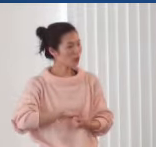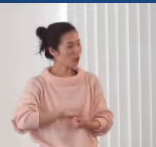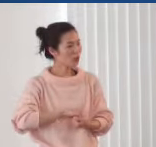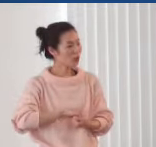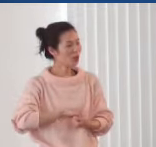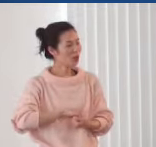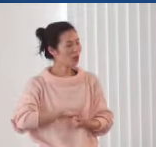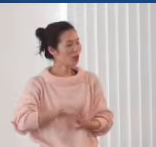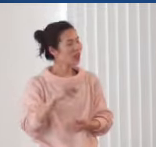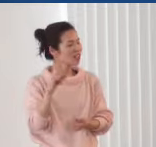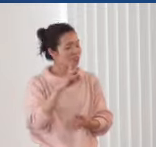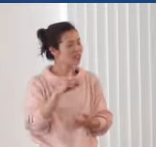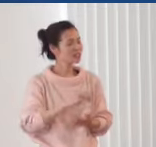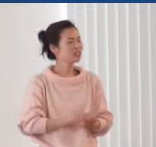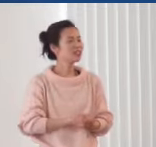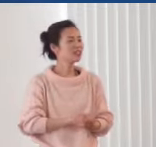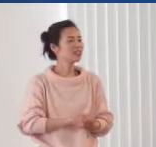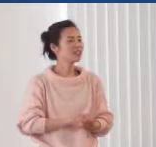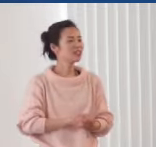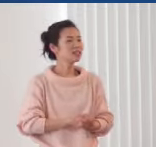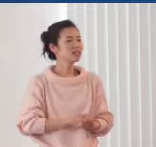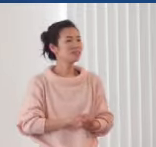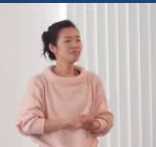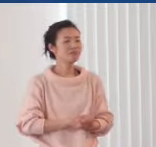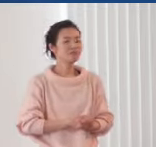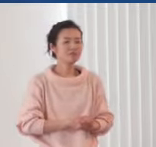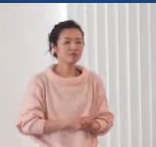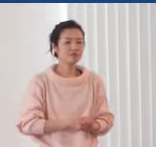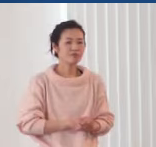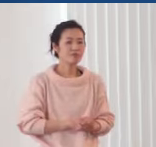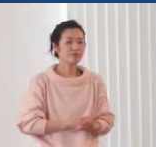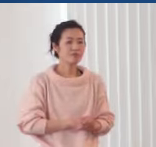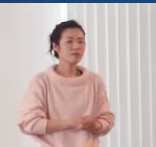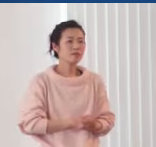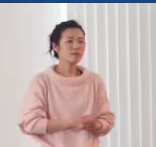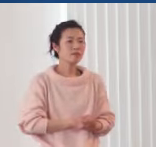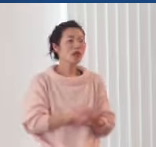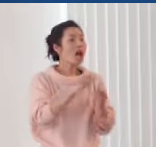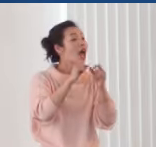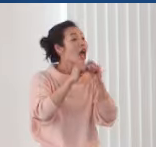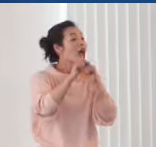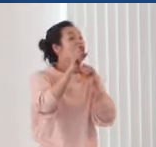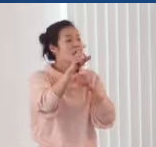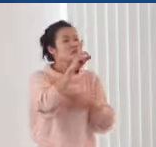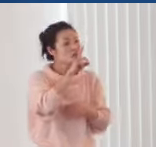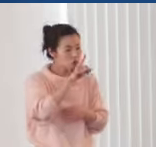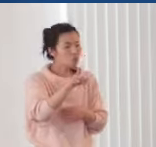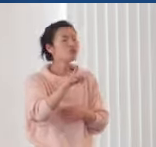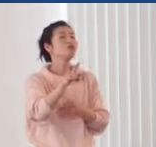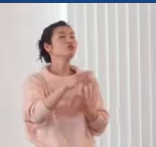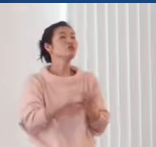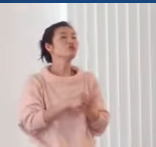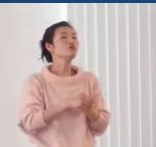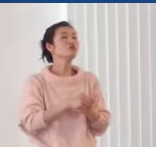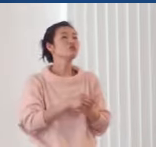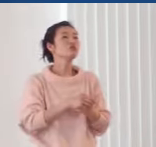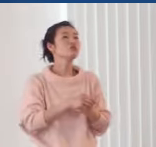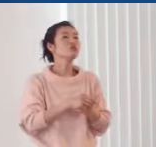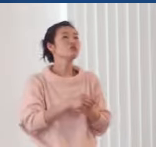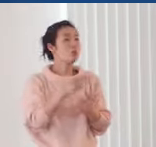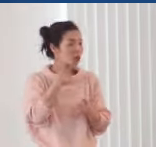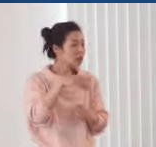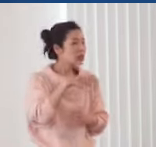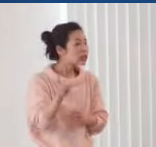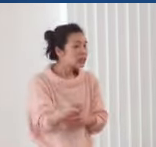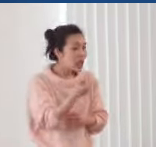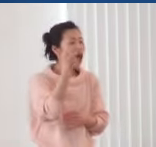永遠を思ってるっていうような感じですけど、そうじゃないんですね。もう永遠という、まあ、概念というかこの感覚というか永